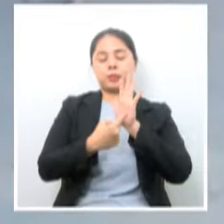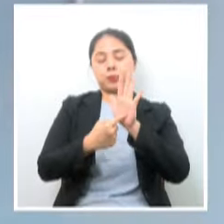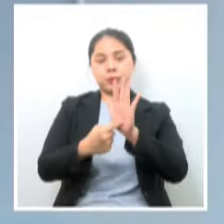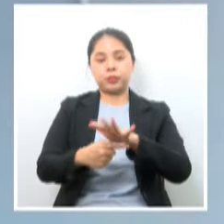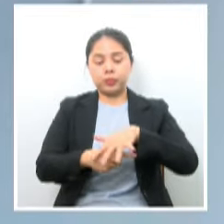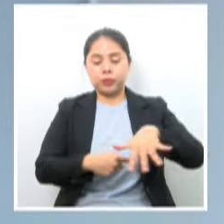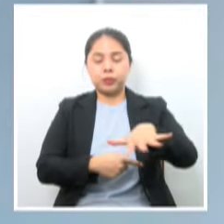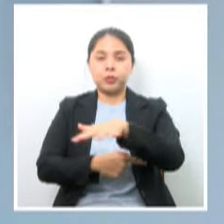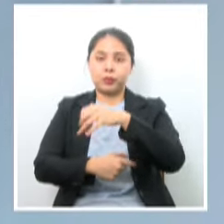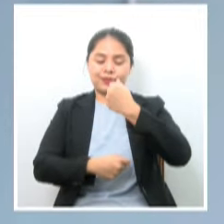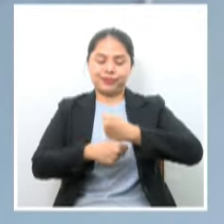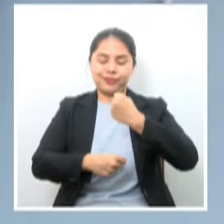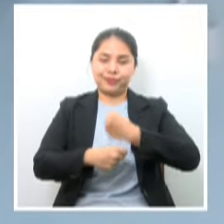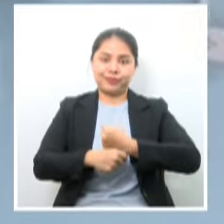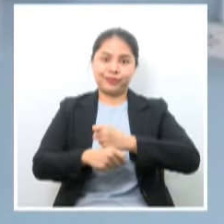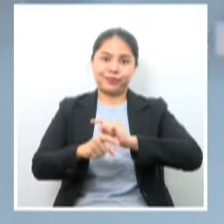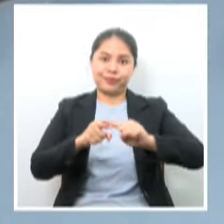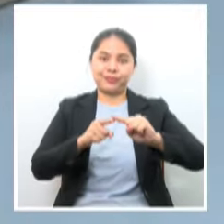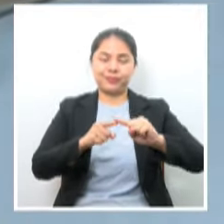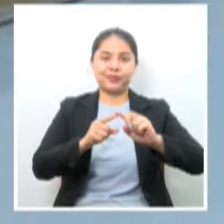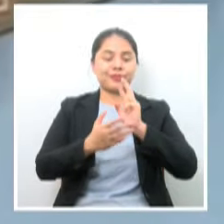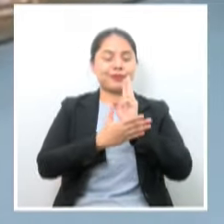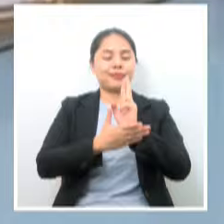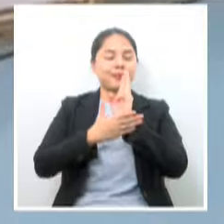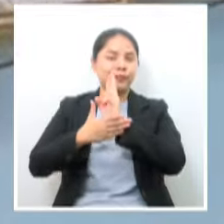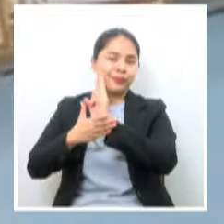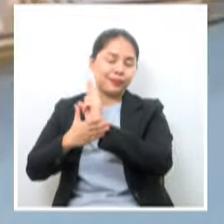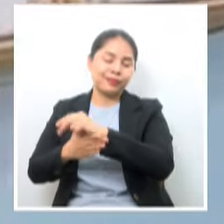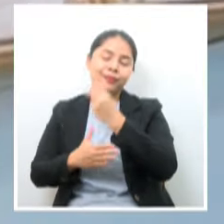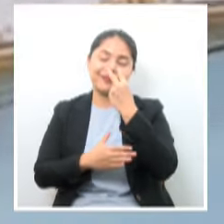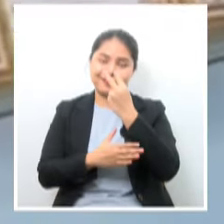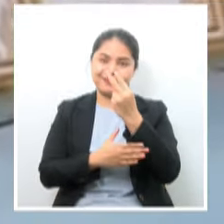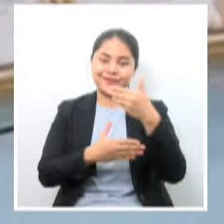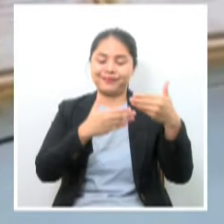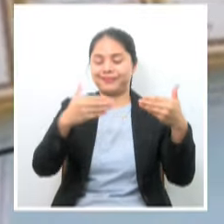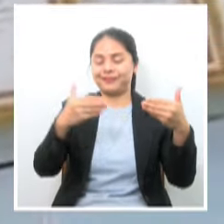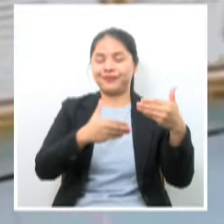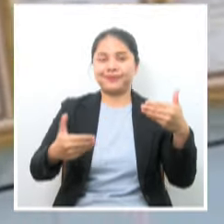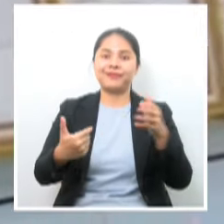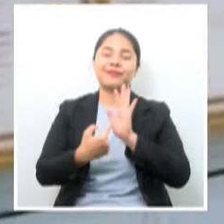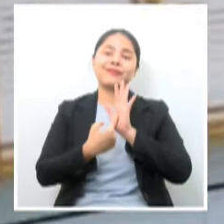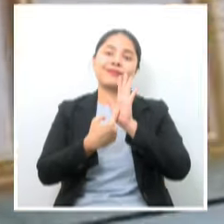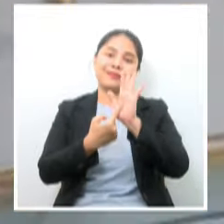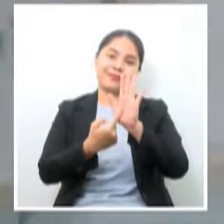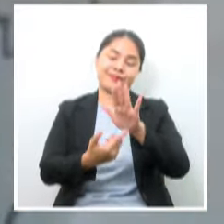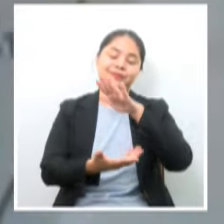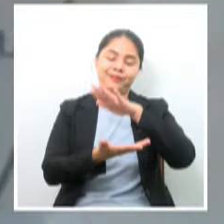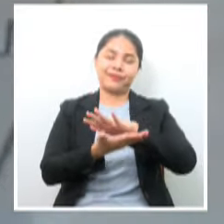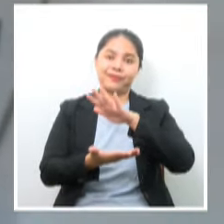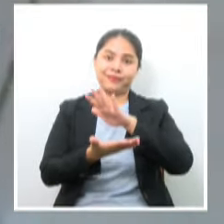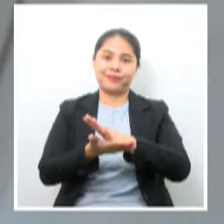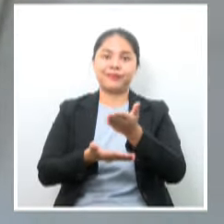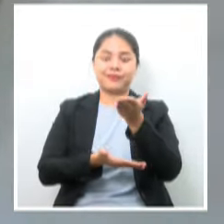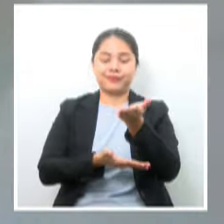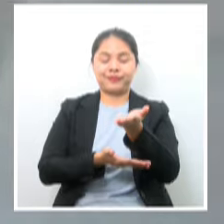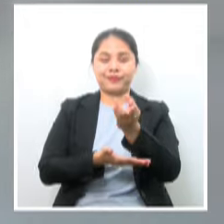ให้โรงเรียนได้รับรางวัลต่างๆมากมายอาทิเช่นโรงเรียนวัดวิโรจนารามได้รับ